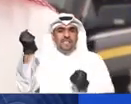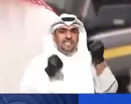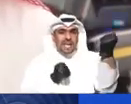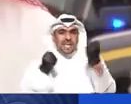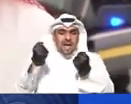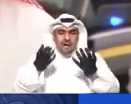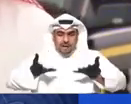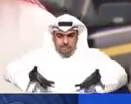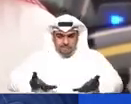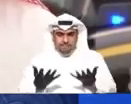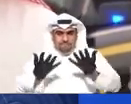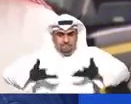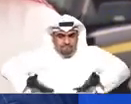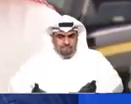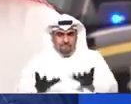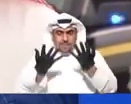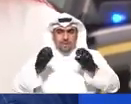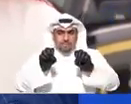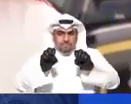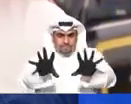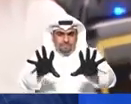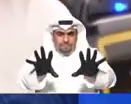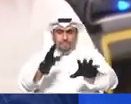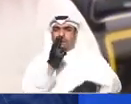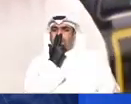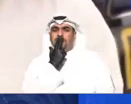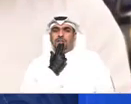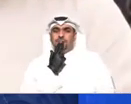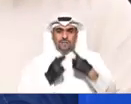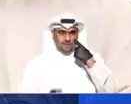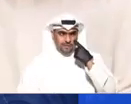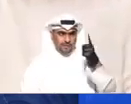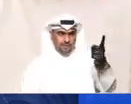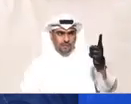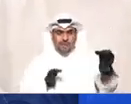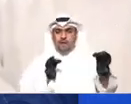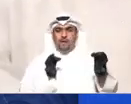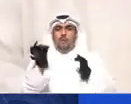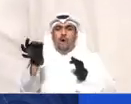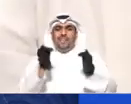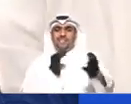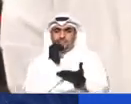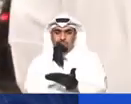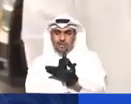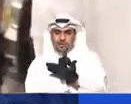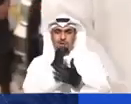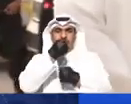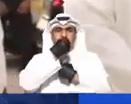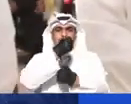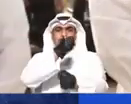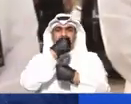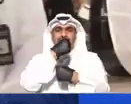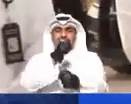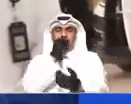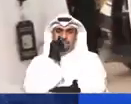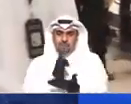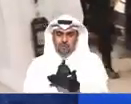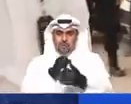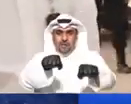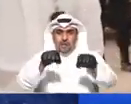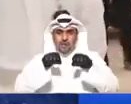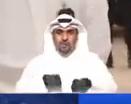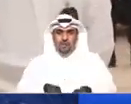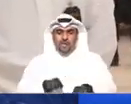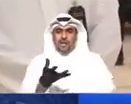في محافظة الفروانية. يسعدني أن يكون بجانبي المهندس محمد صرخو، مدير عام محافظة الفروانية لبلدية